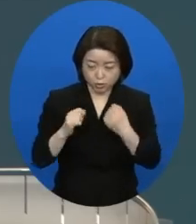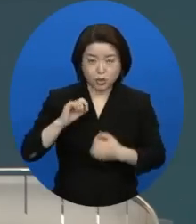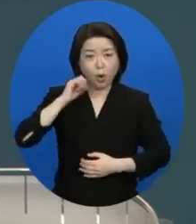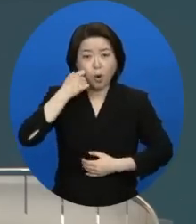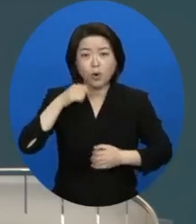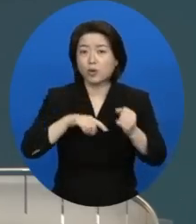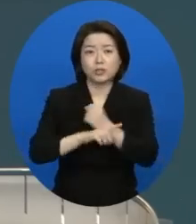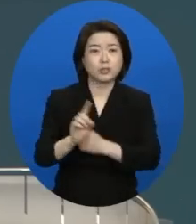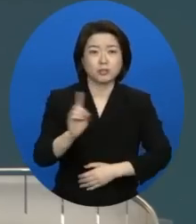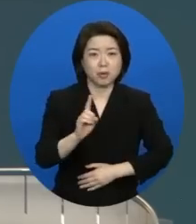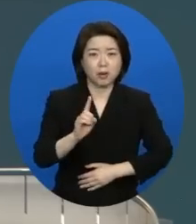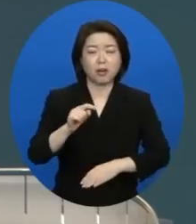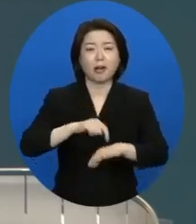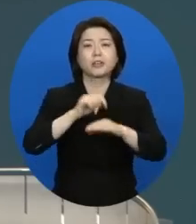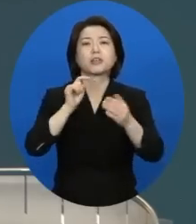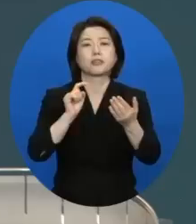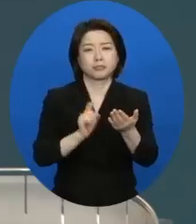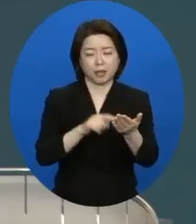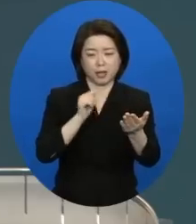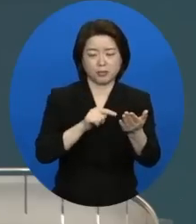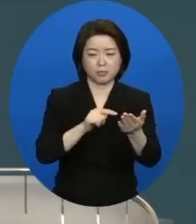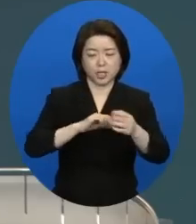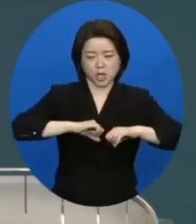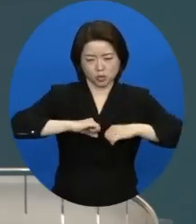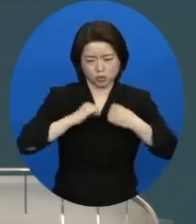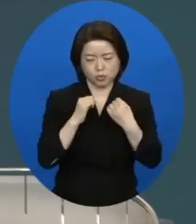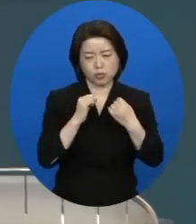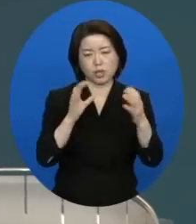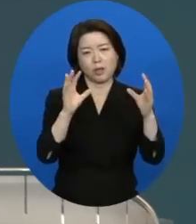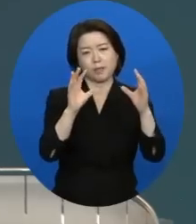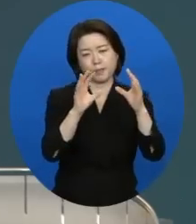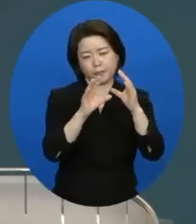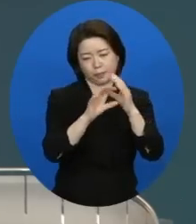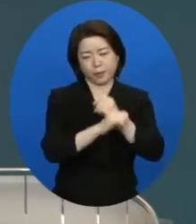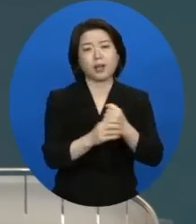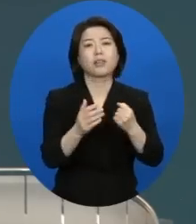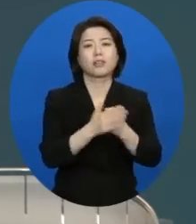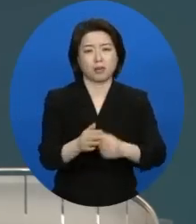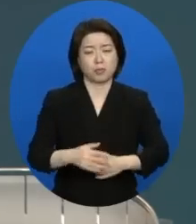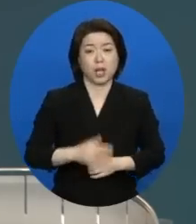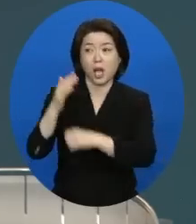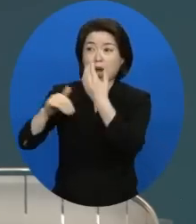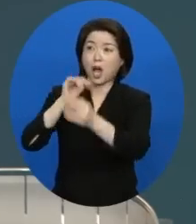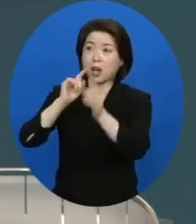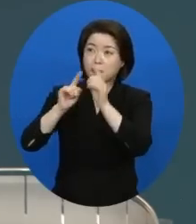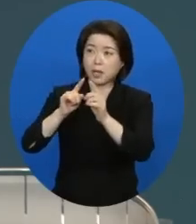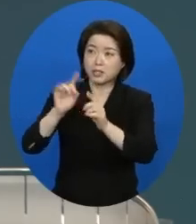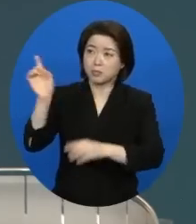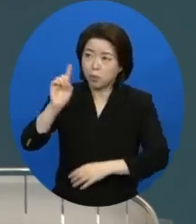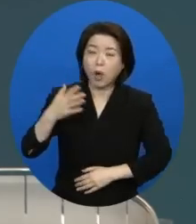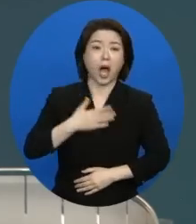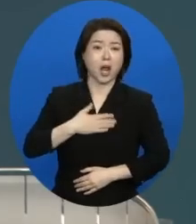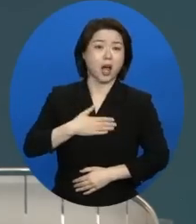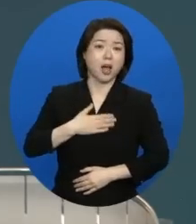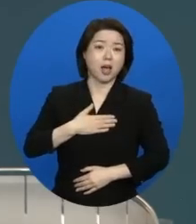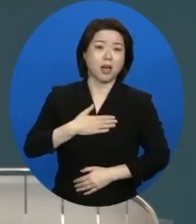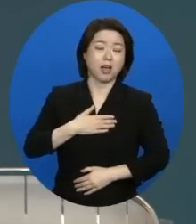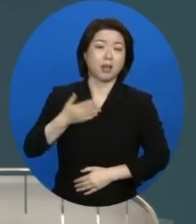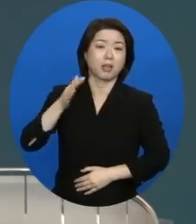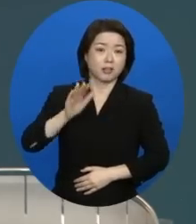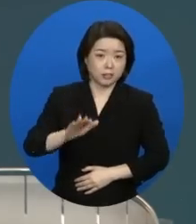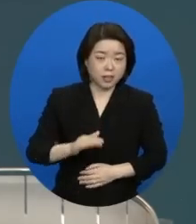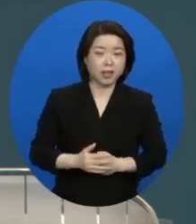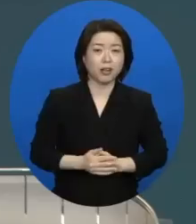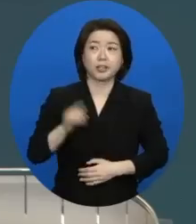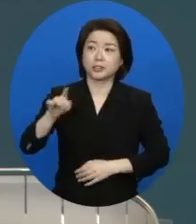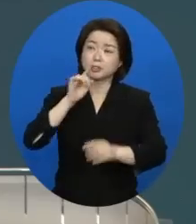것은 마음이 순종이 싫으니까 그런 거예요. 하나님의 말씀이 뭔지는 알아요. 그렇지만